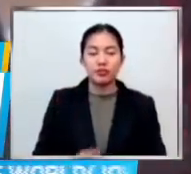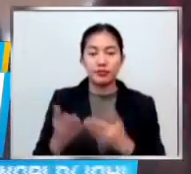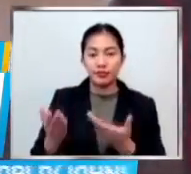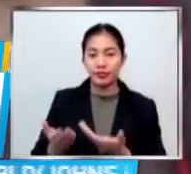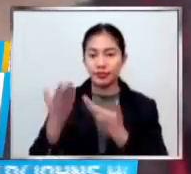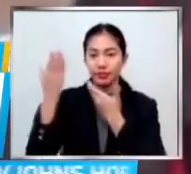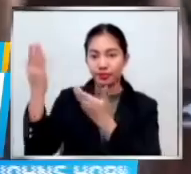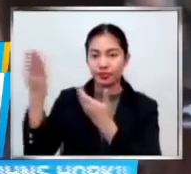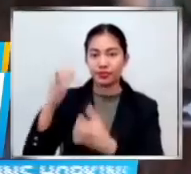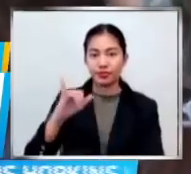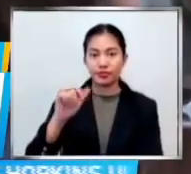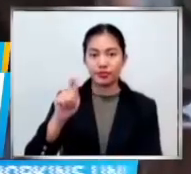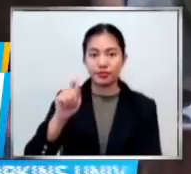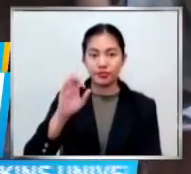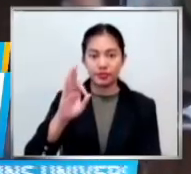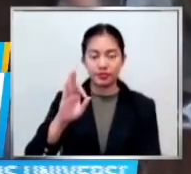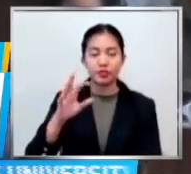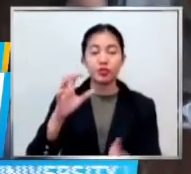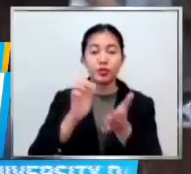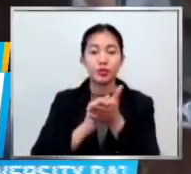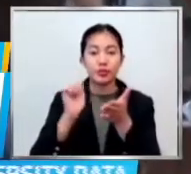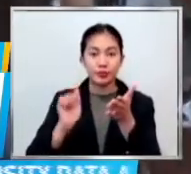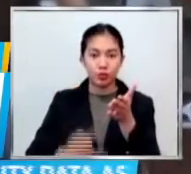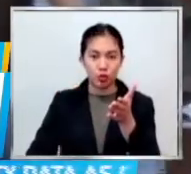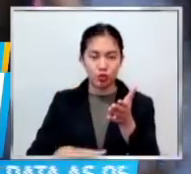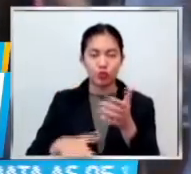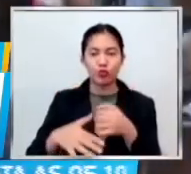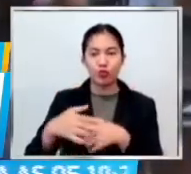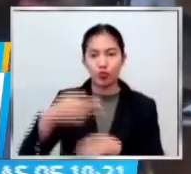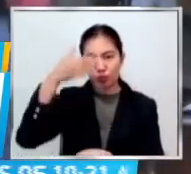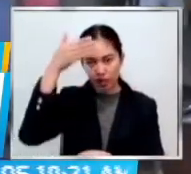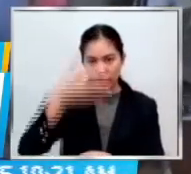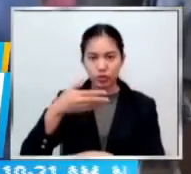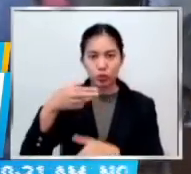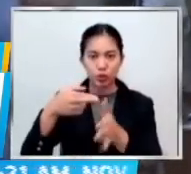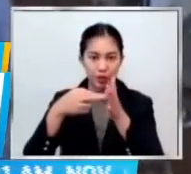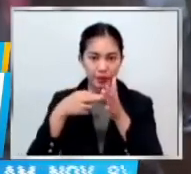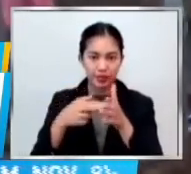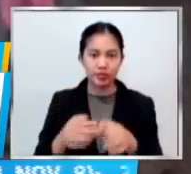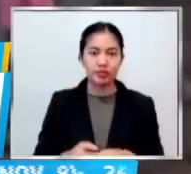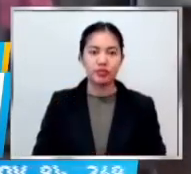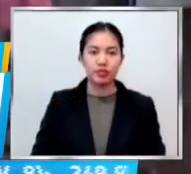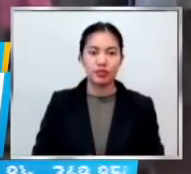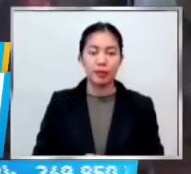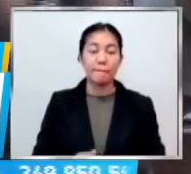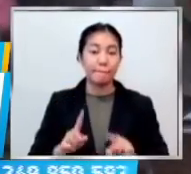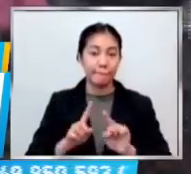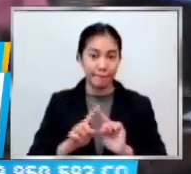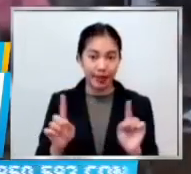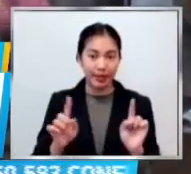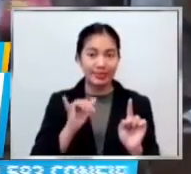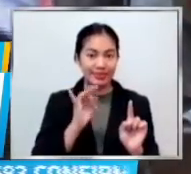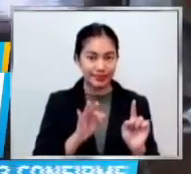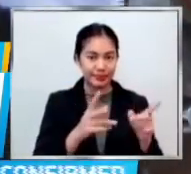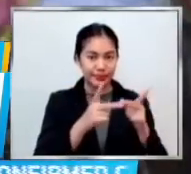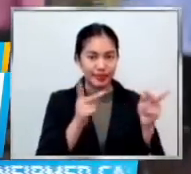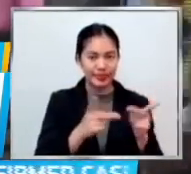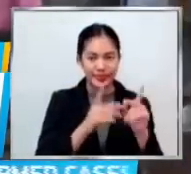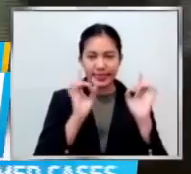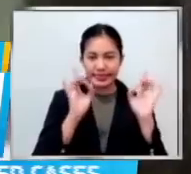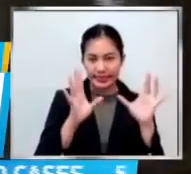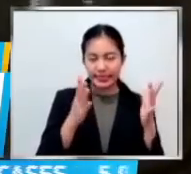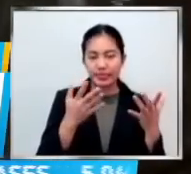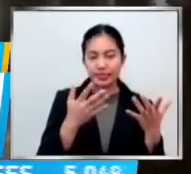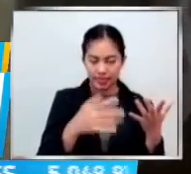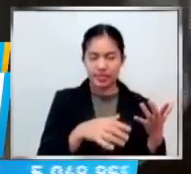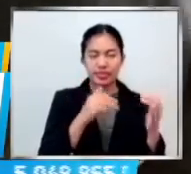na tanggalin na yung requirement ng pagsuot ng face shield maliban sa ilang lugar na may tuturing na critical. So dun sa initial na listahan